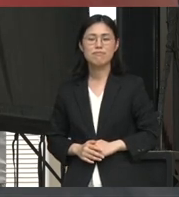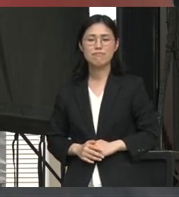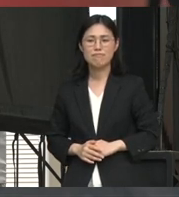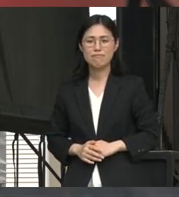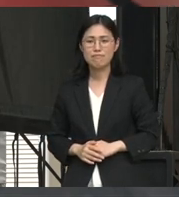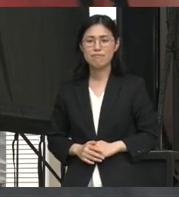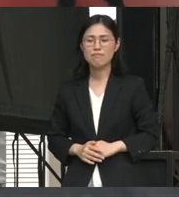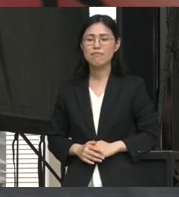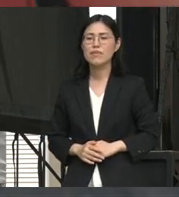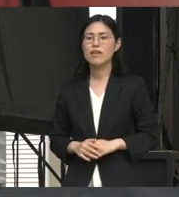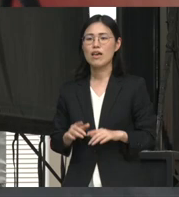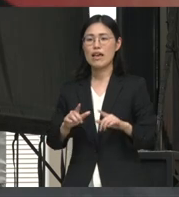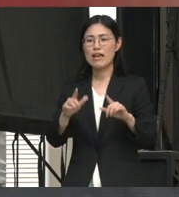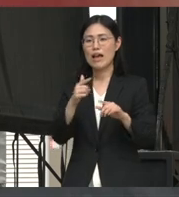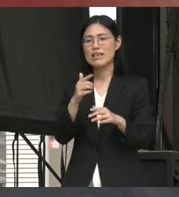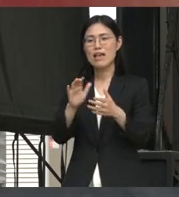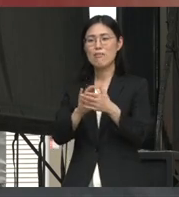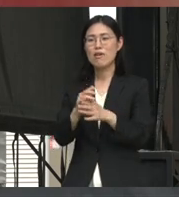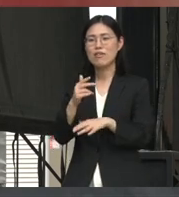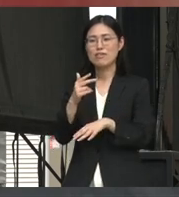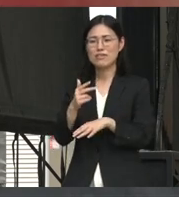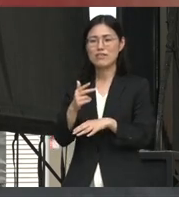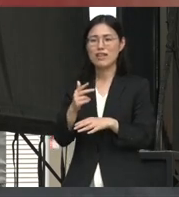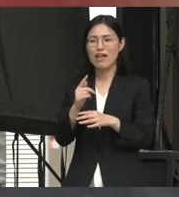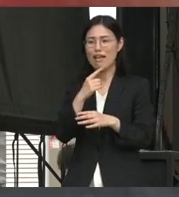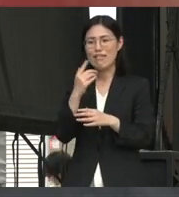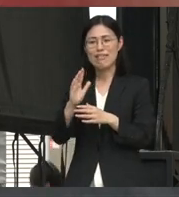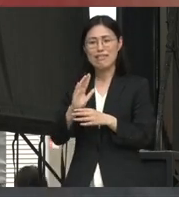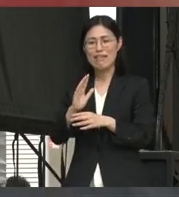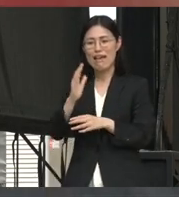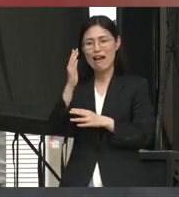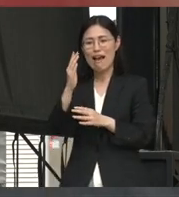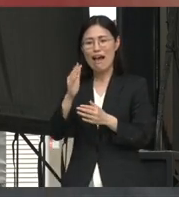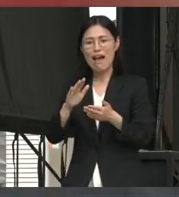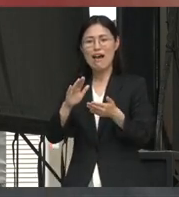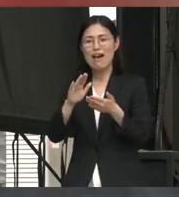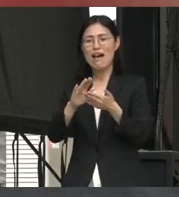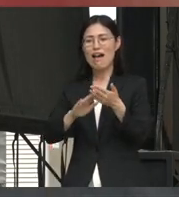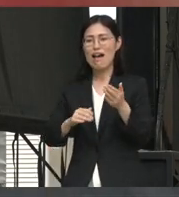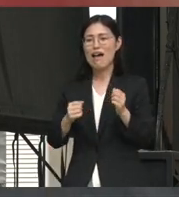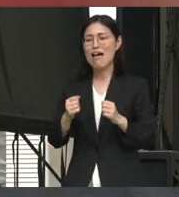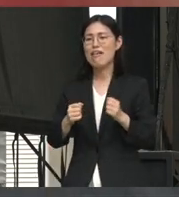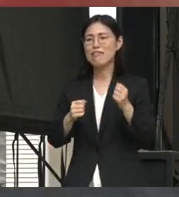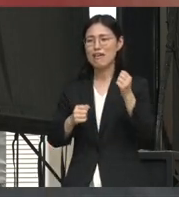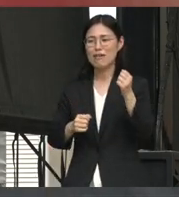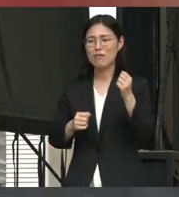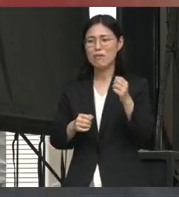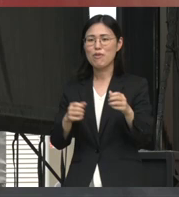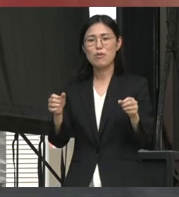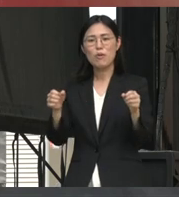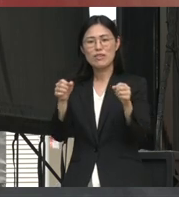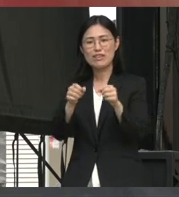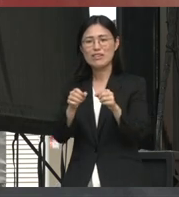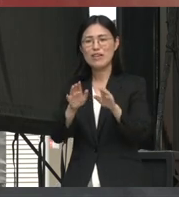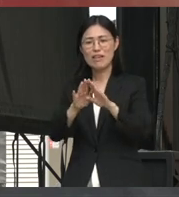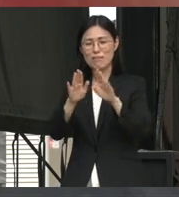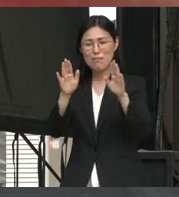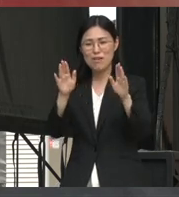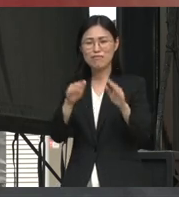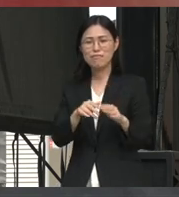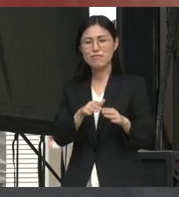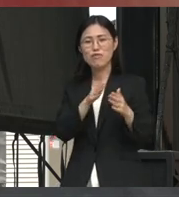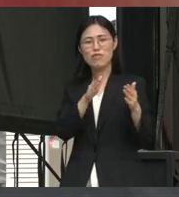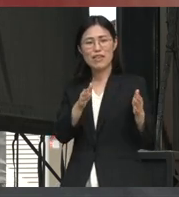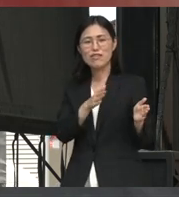それでは東大和市の聖火ランナーの皆さんによるトーチキスを行います。ステージの準備をお願いいたします